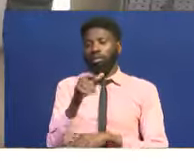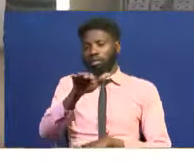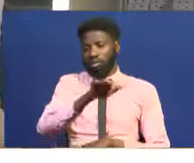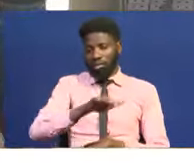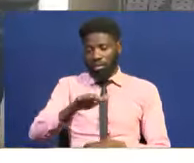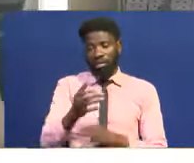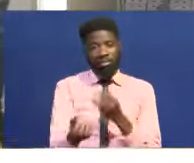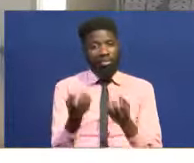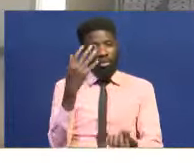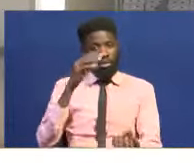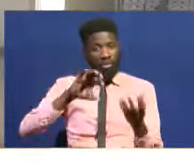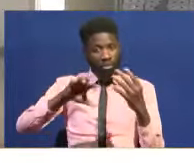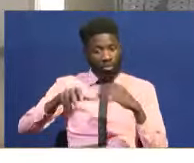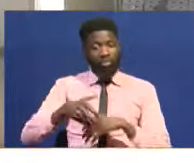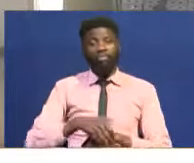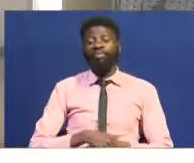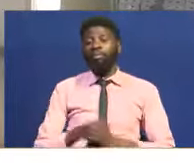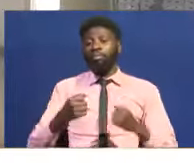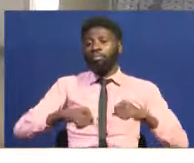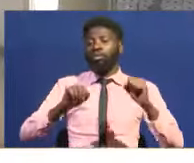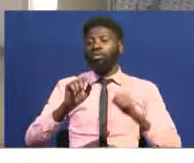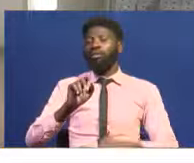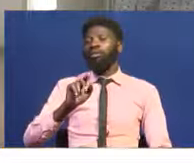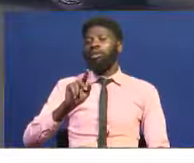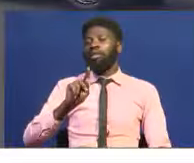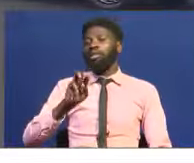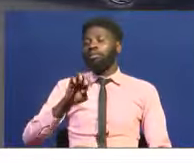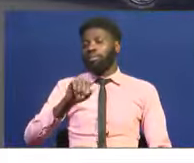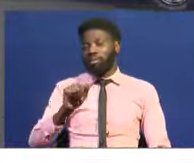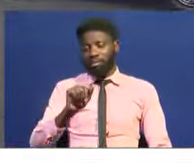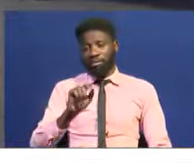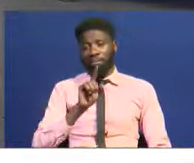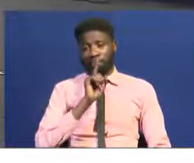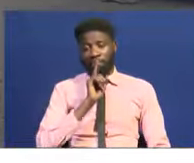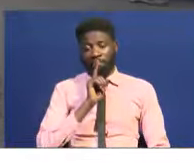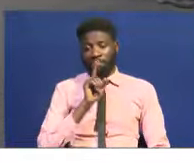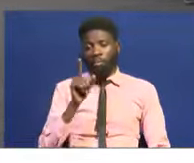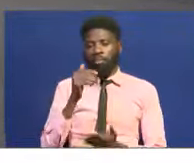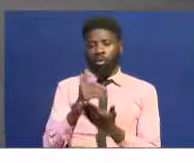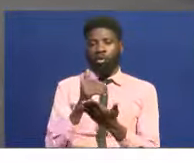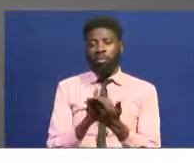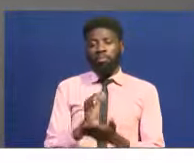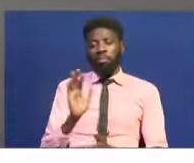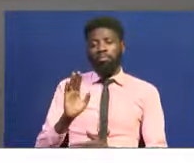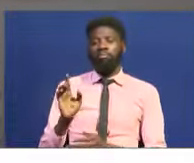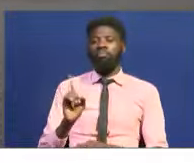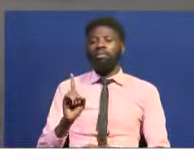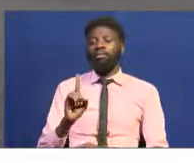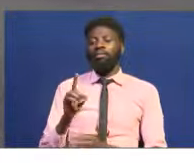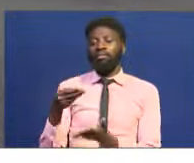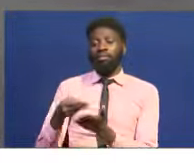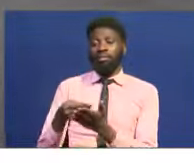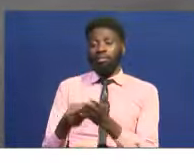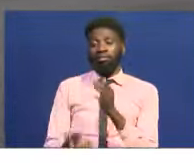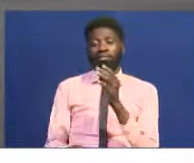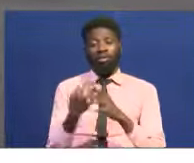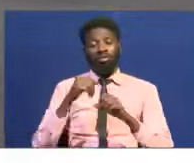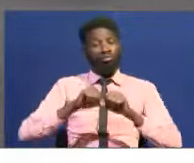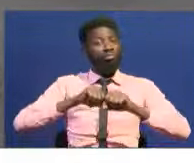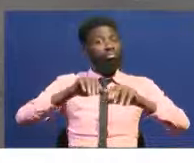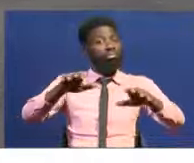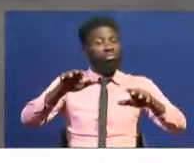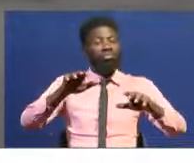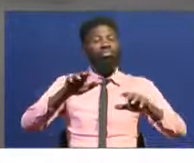KEMSA Wako Erjesa alifichua kwamba mradi huo ambao umefadhiliwa na Wizara ya Fedha umewezesha halmashauri hiyo kugawa neti katika